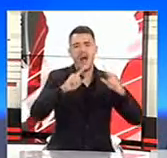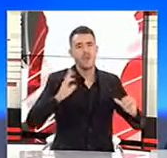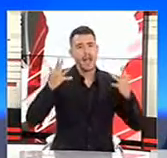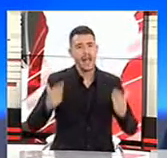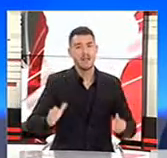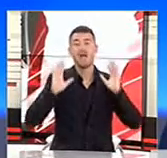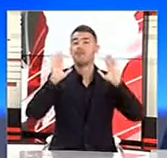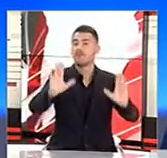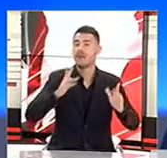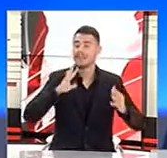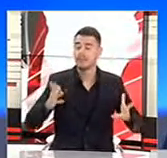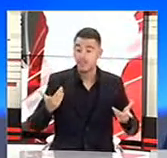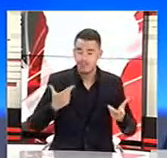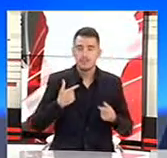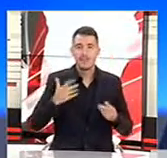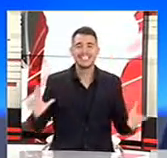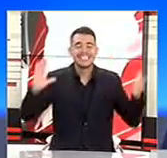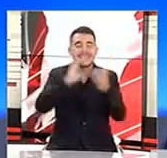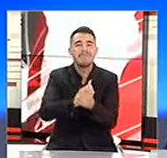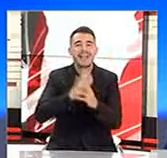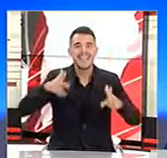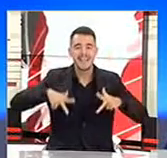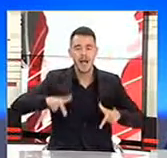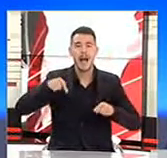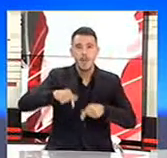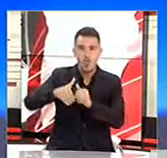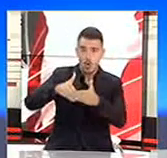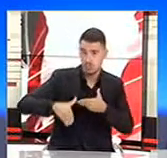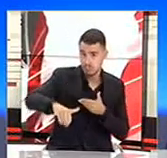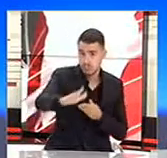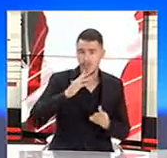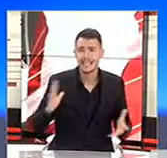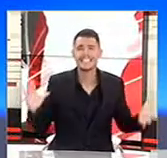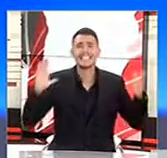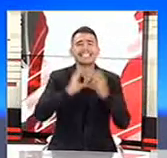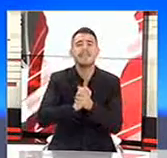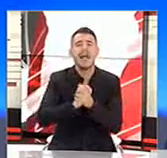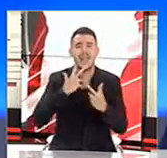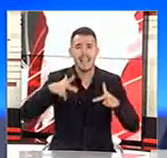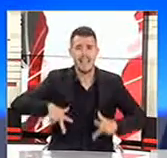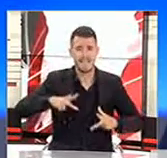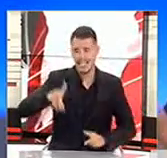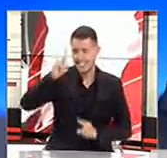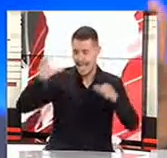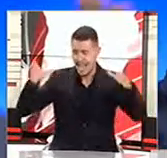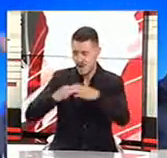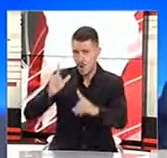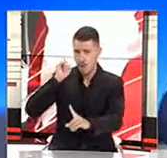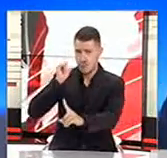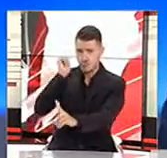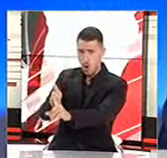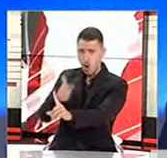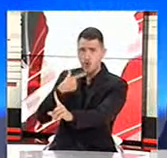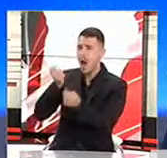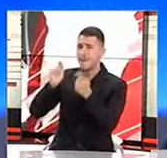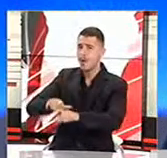για συμμαχικές κυβερνήσεις που θα έχουμε από εδώ και στο εξής. Είχαμε από το 10 και μετά, από το 12 και μετά, και θα έχουμε και από εδώ και στο εξής.